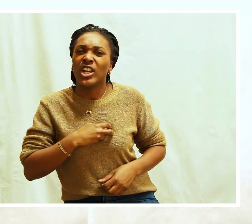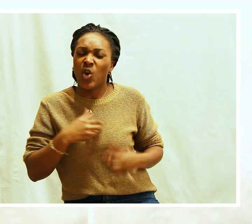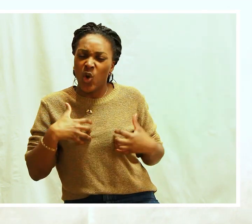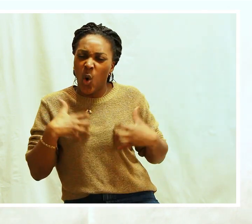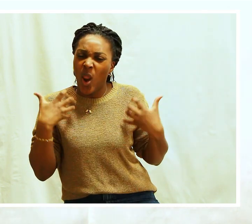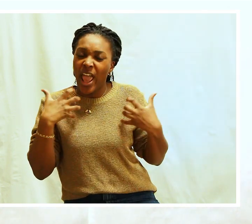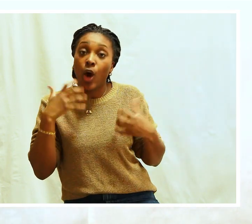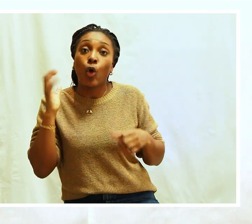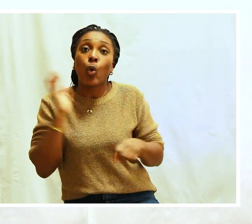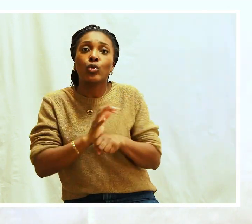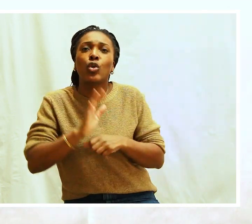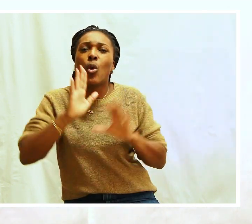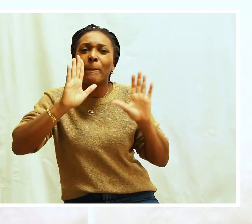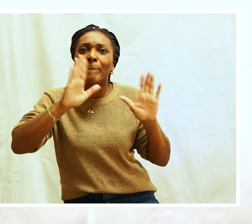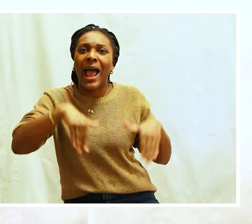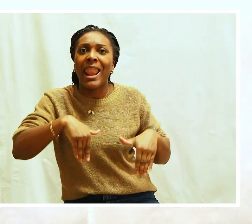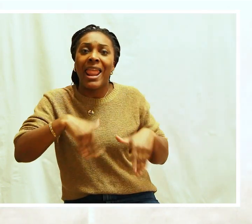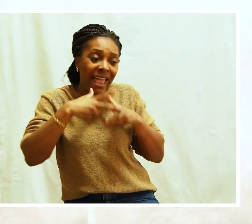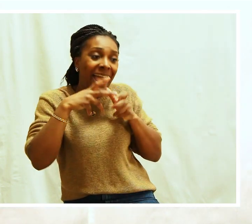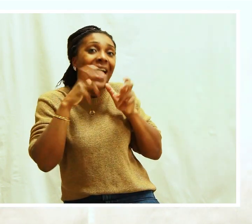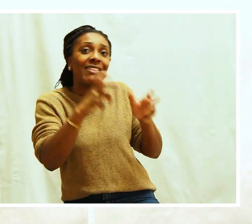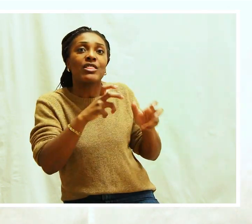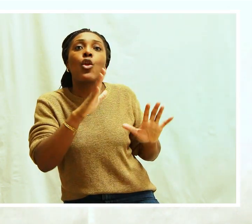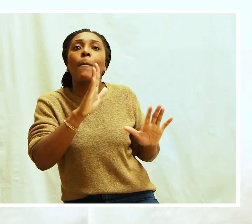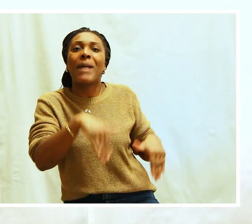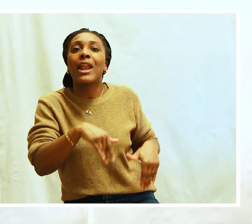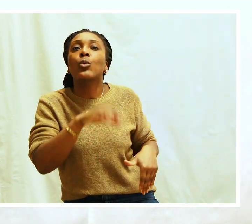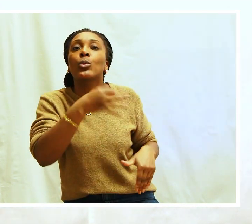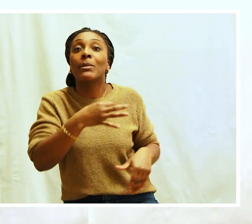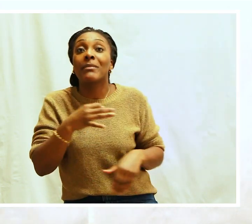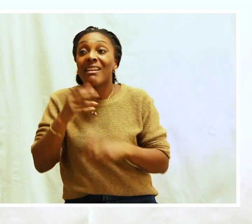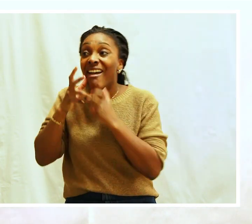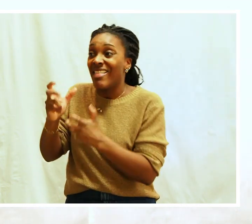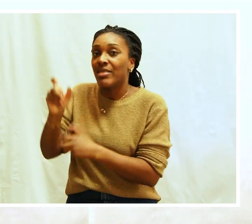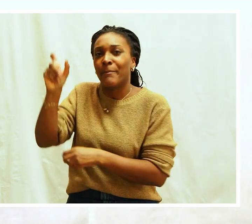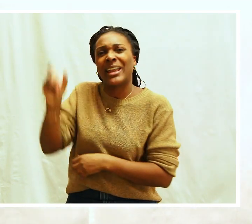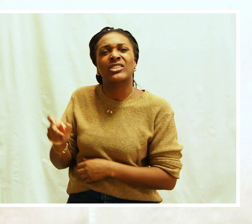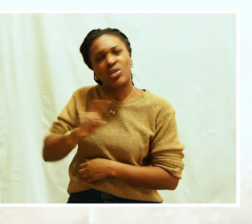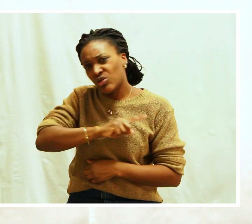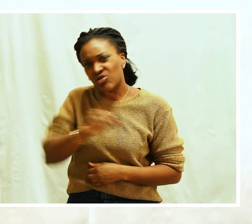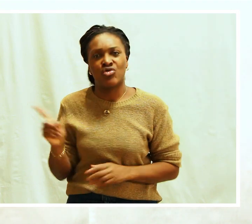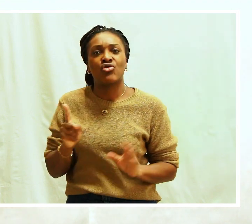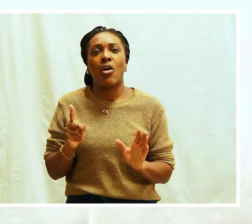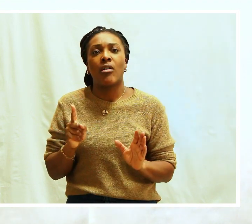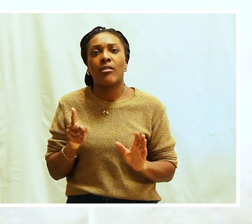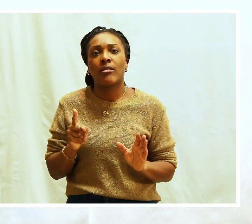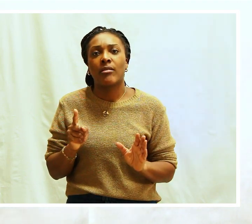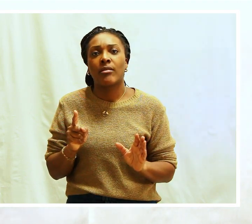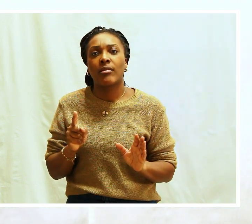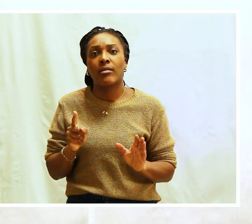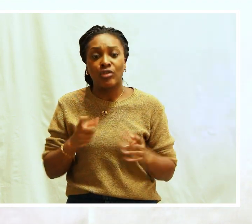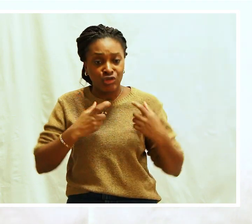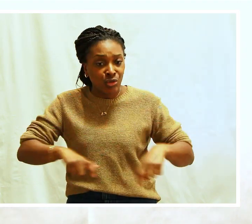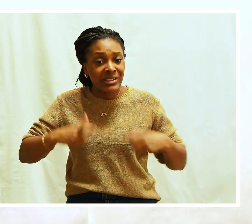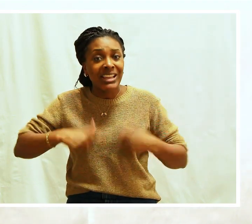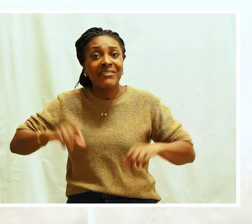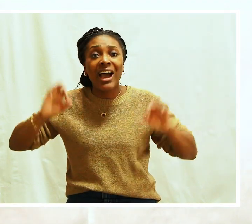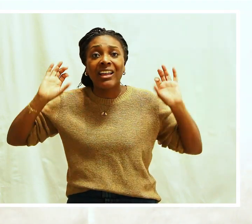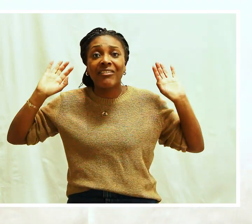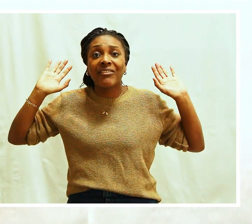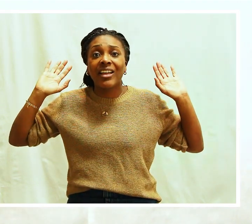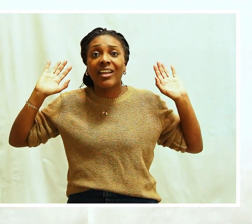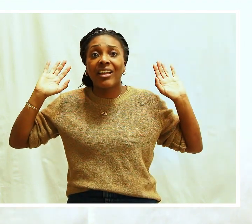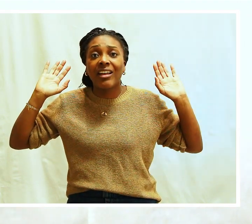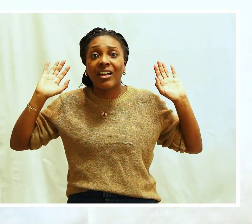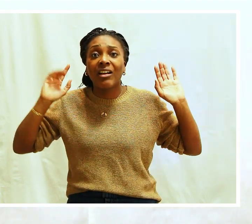sentiments-là qui veulent me détruire et détruire mon prochain, qui veulent détruire mes liens d'amitié. Joseph ne faisait rien de mal contre ses